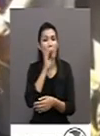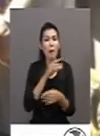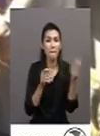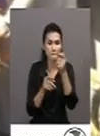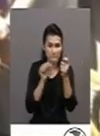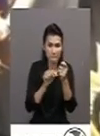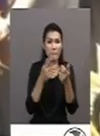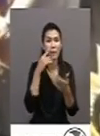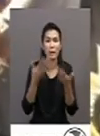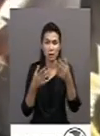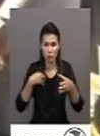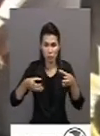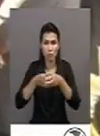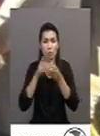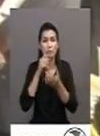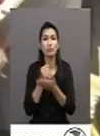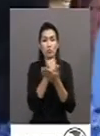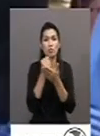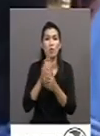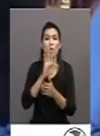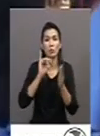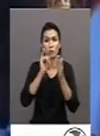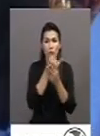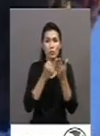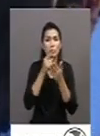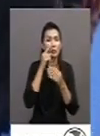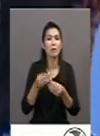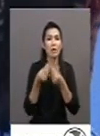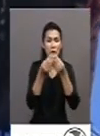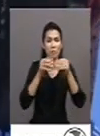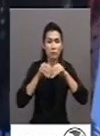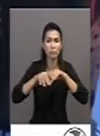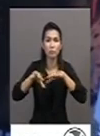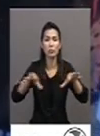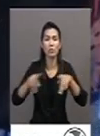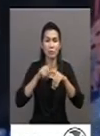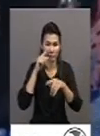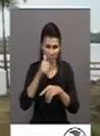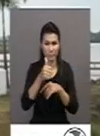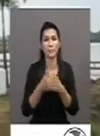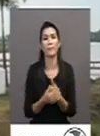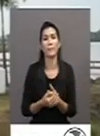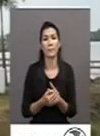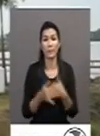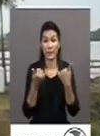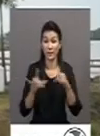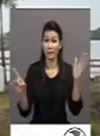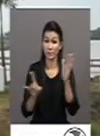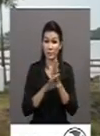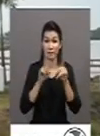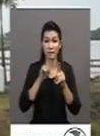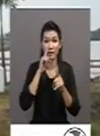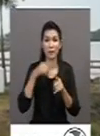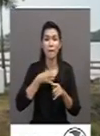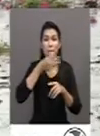อหรือว่าป้องกันและบรรเทาสาธารณภัยประจำจังหวัดเพื่อที่จะกระจายเครื่องนุ่งห่มนี้ให้ทั่วถึงนะครับไปปิดท้ายกันที่เทศก